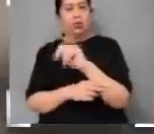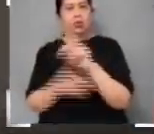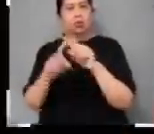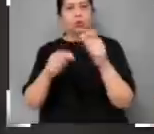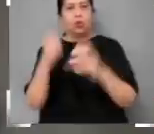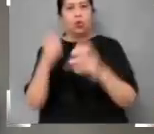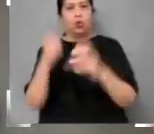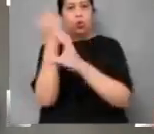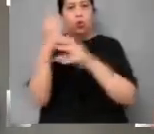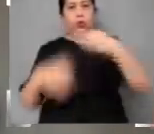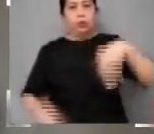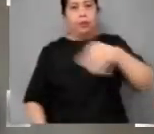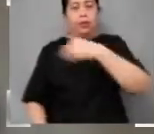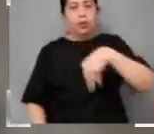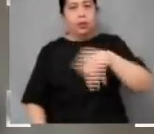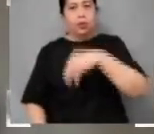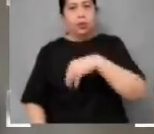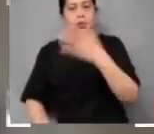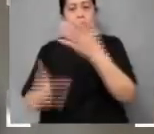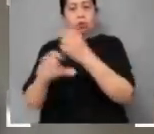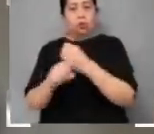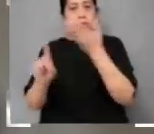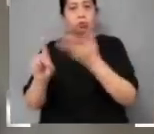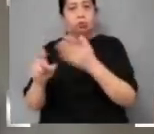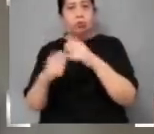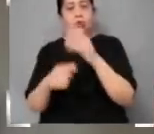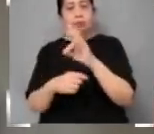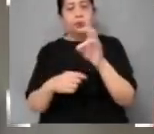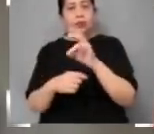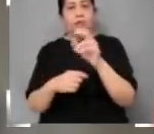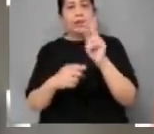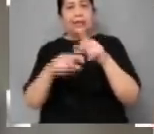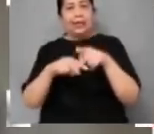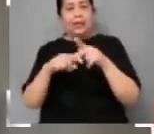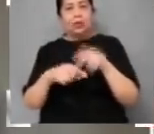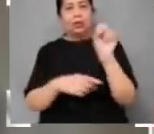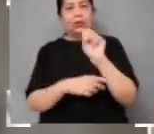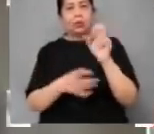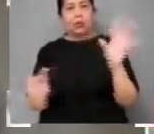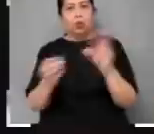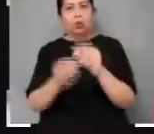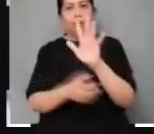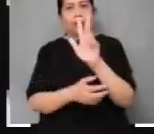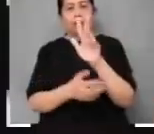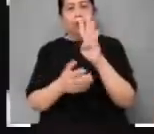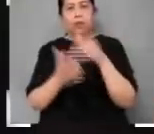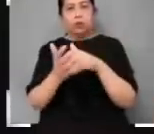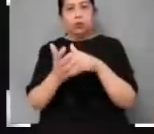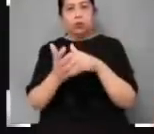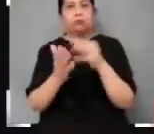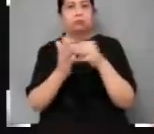Mandaluyong City. Na-recover sa dalawa ang nasa 77 kilo ng shabu na nakakaalaga ng 534 million pesos. Ayon sa